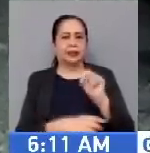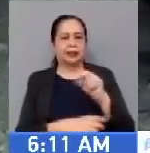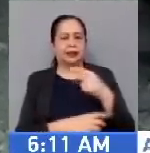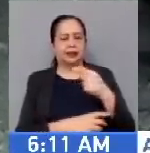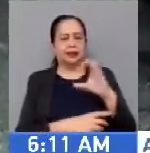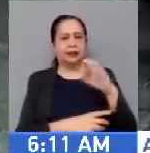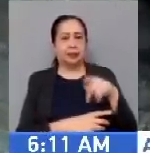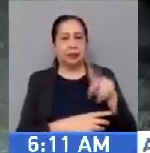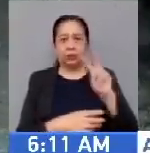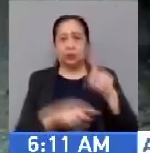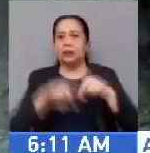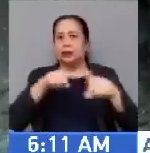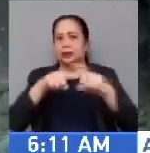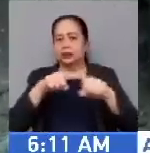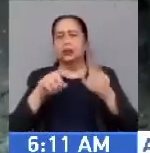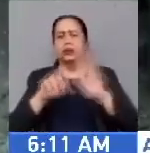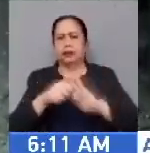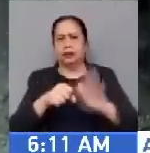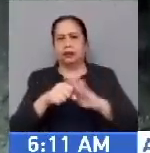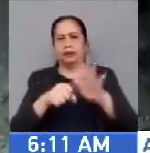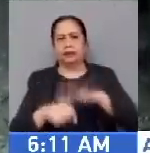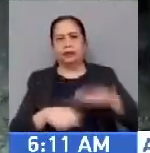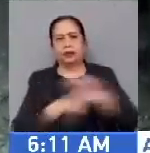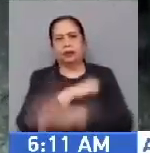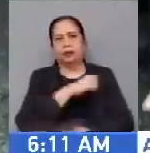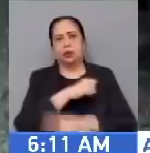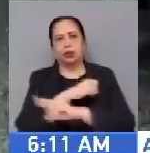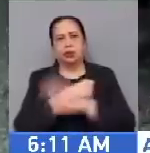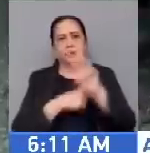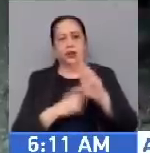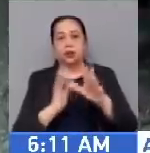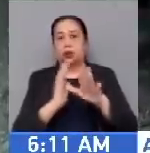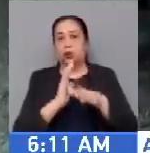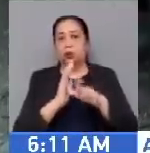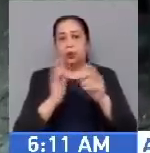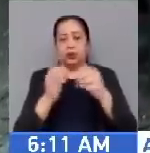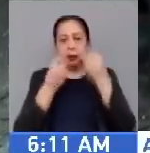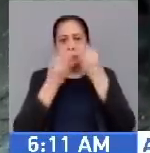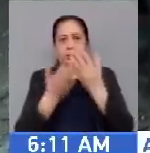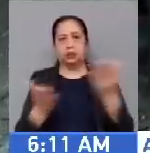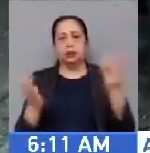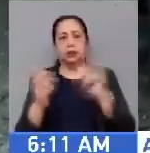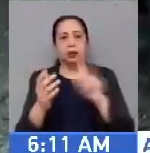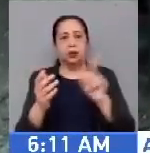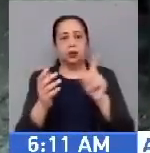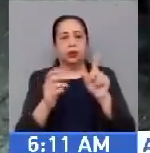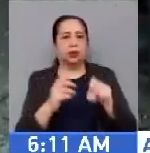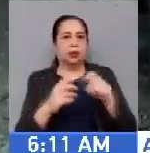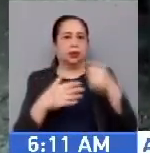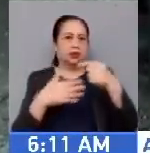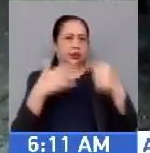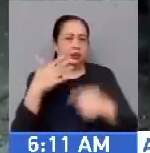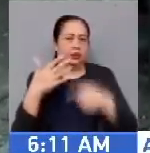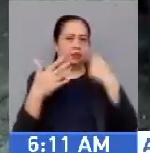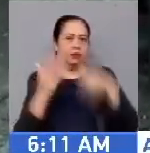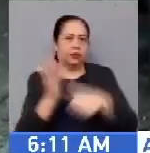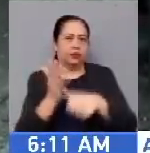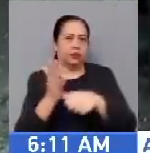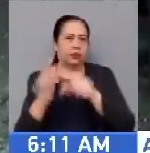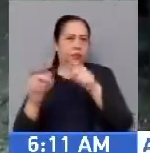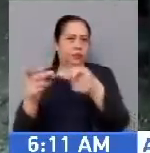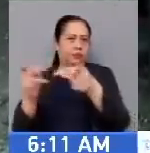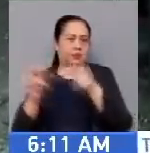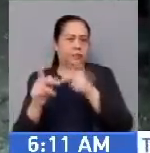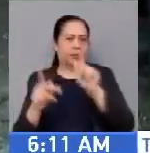supply ng kuryente sa Region 6. Ang COMELEC naman po ay inilatag na ang mga kakailanganin para sa butuhan doon. Yan po ang unang balita